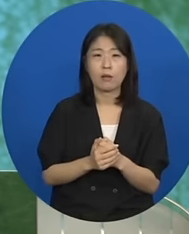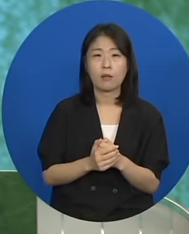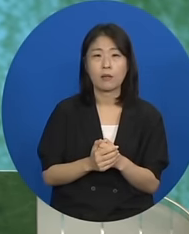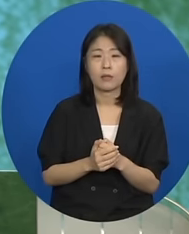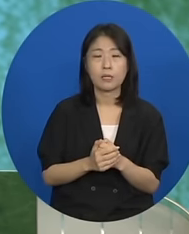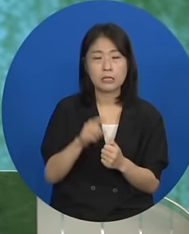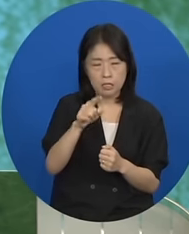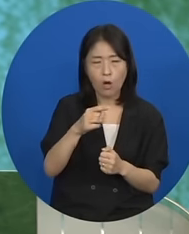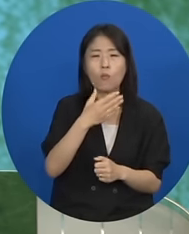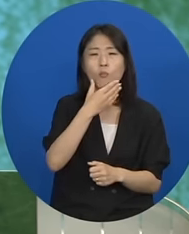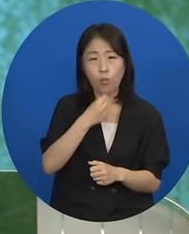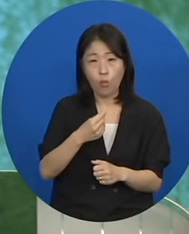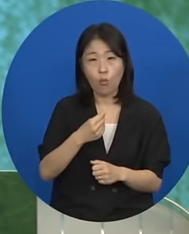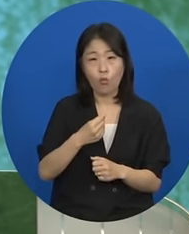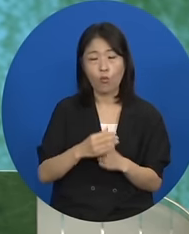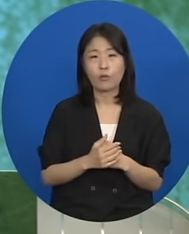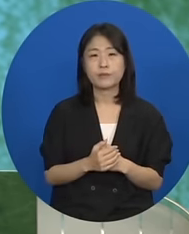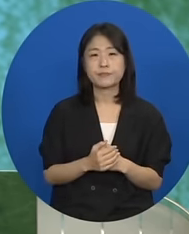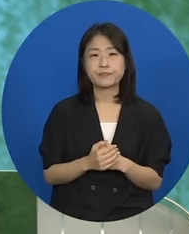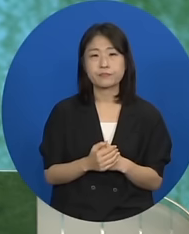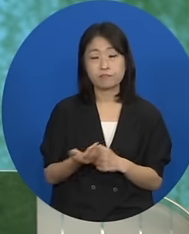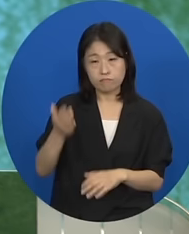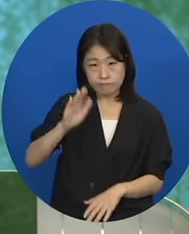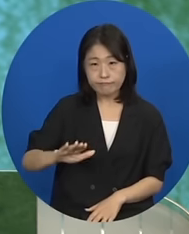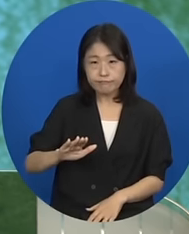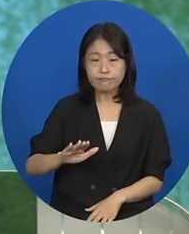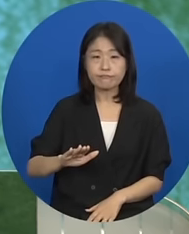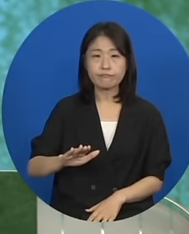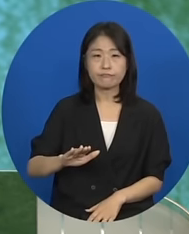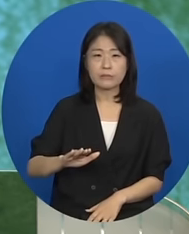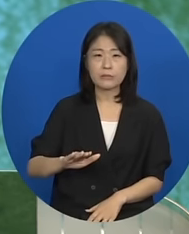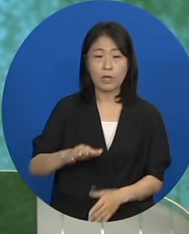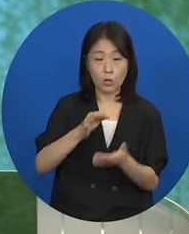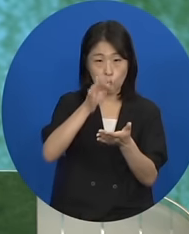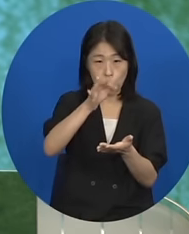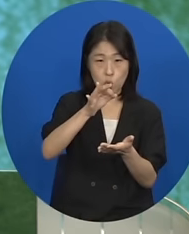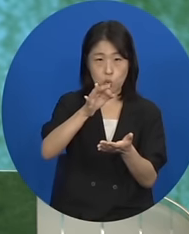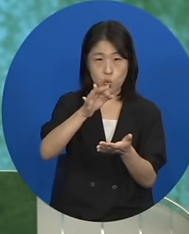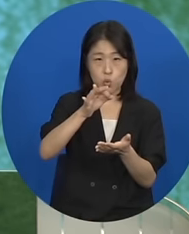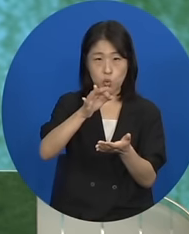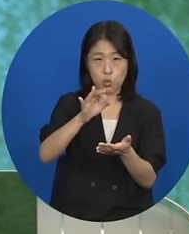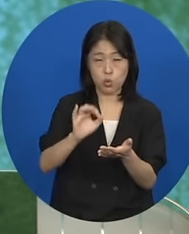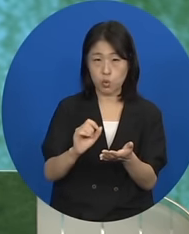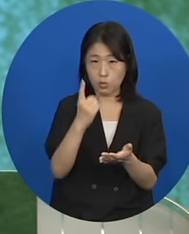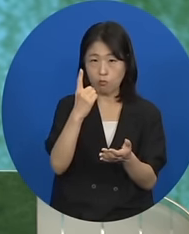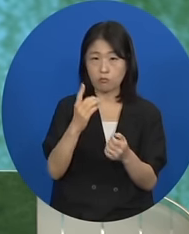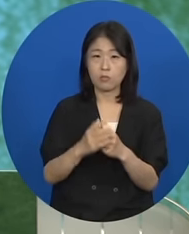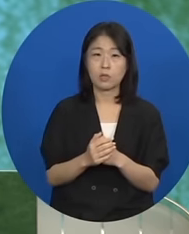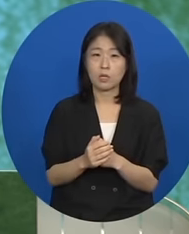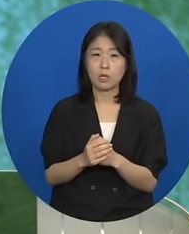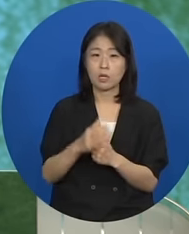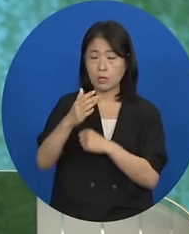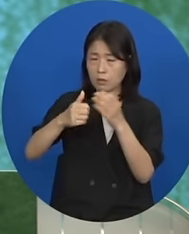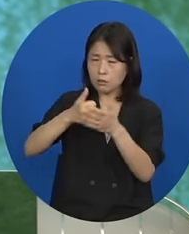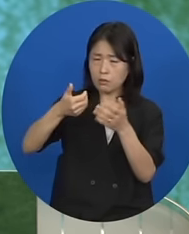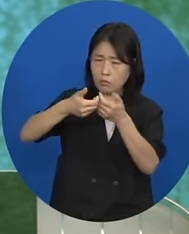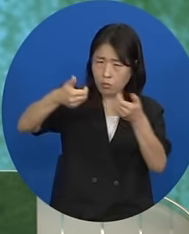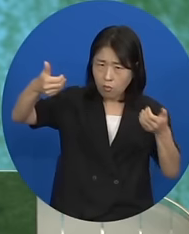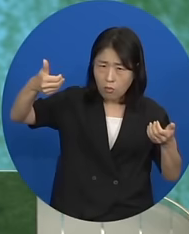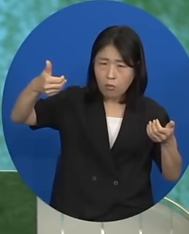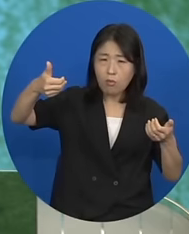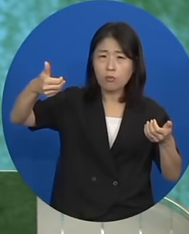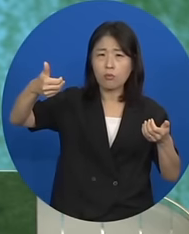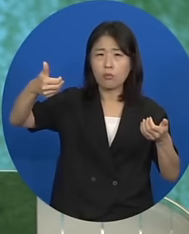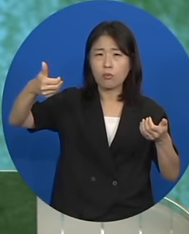니다 그런데 그 재산 때문에 부유해 졌기 때문에 하나님과 멀어지니까 물론 우리